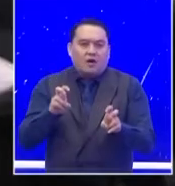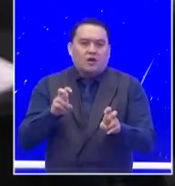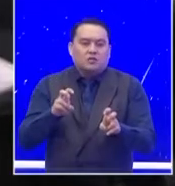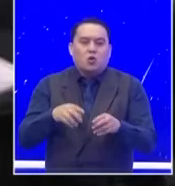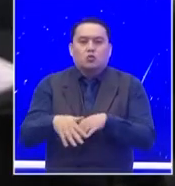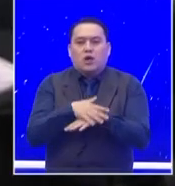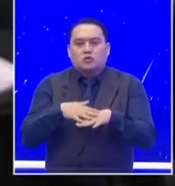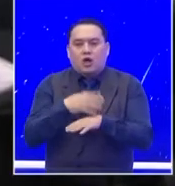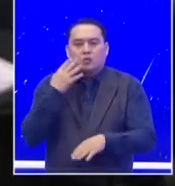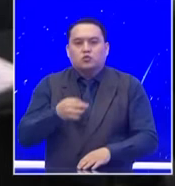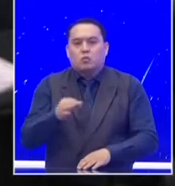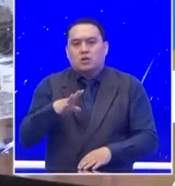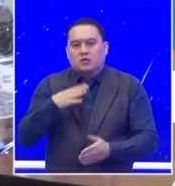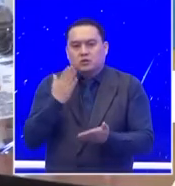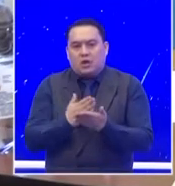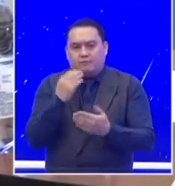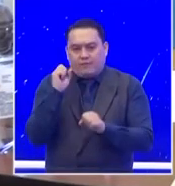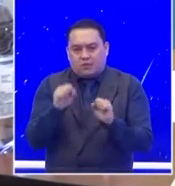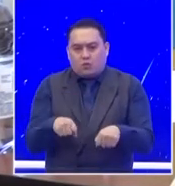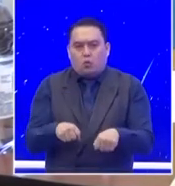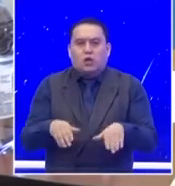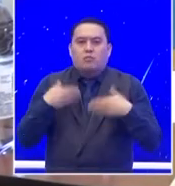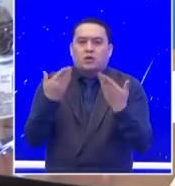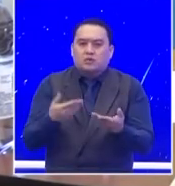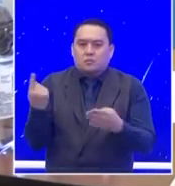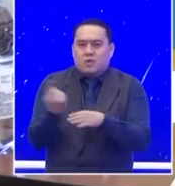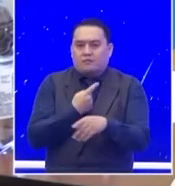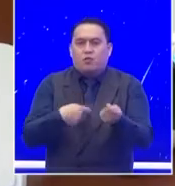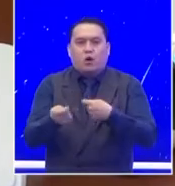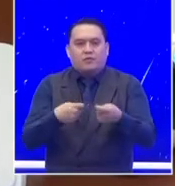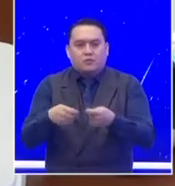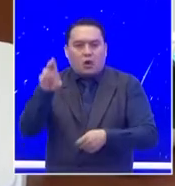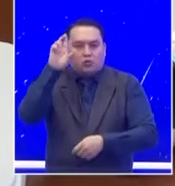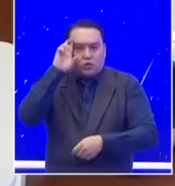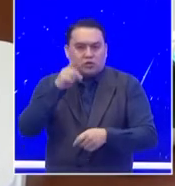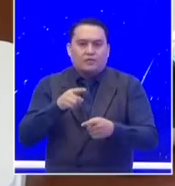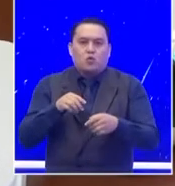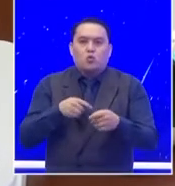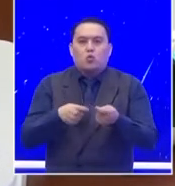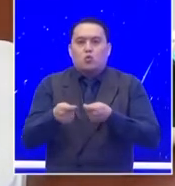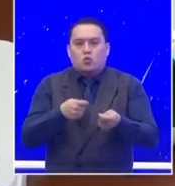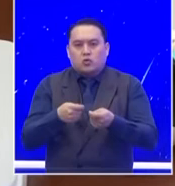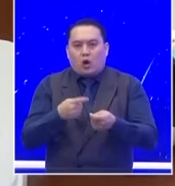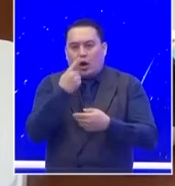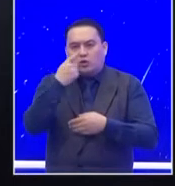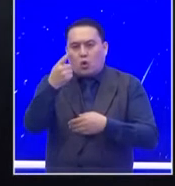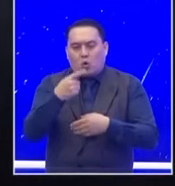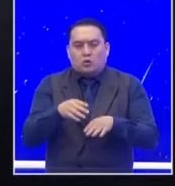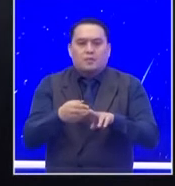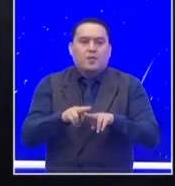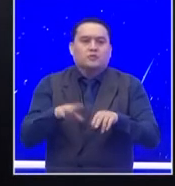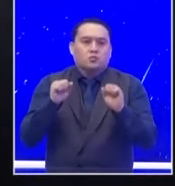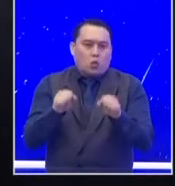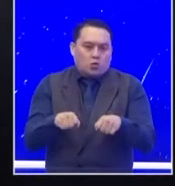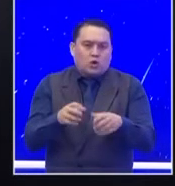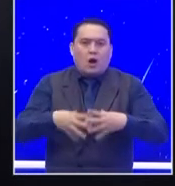у населения Алматинской области теперь появилась возможность обратиться к первым руководителям государственных органов в удаленном режиме. На